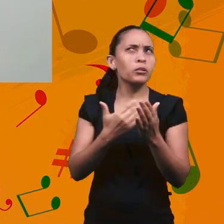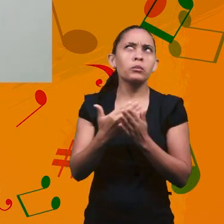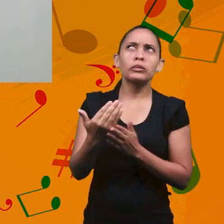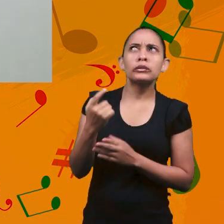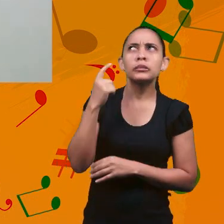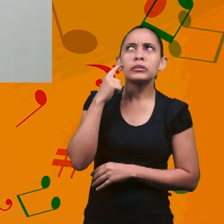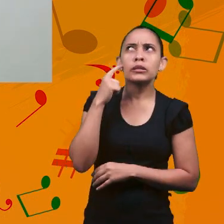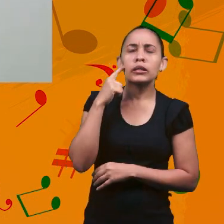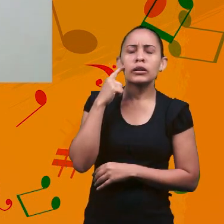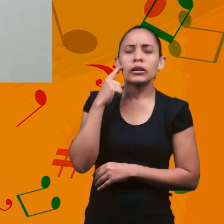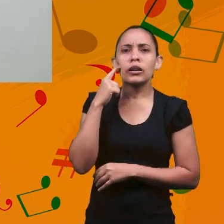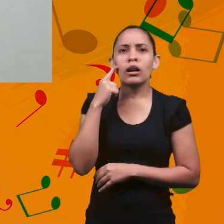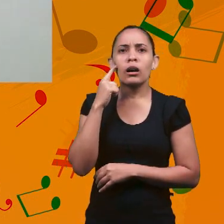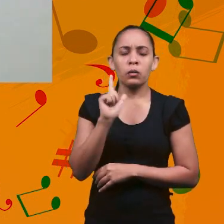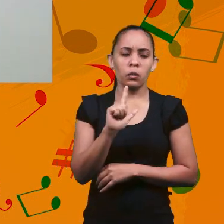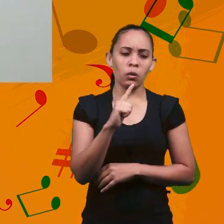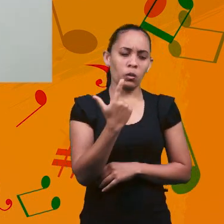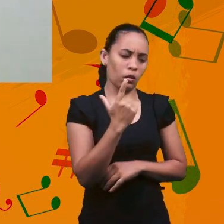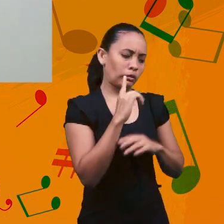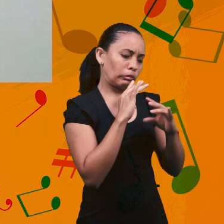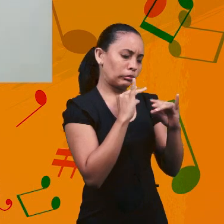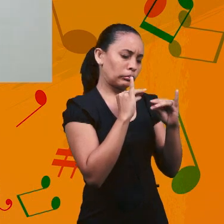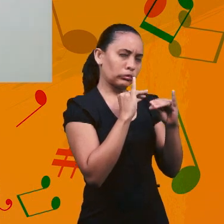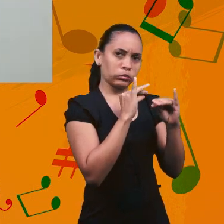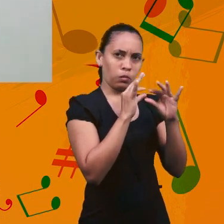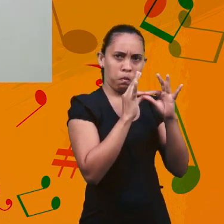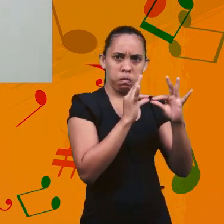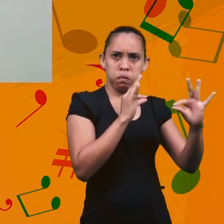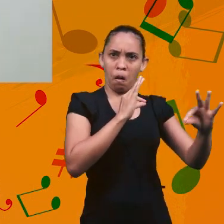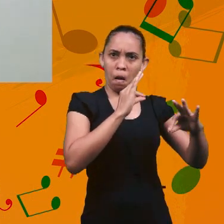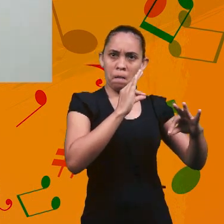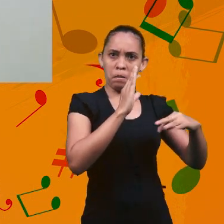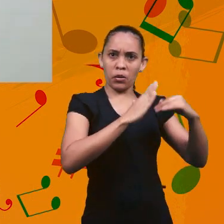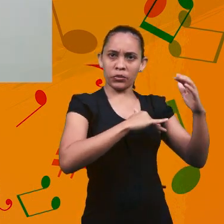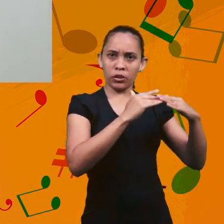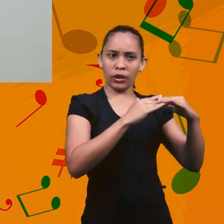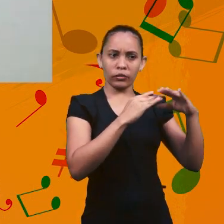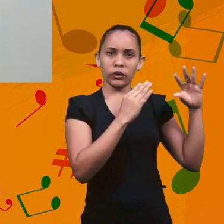c'était parce que je devais jouer la flûte.